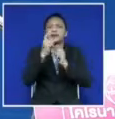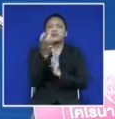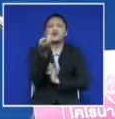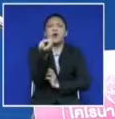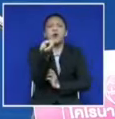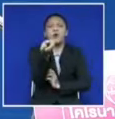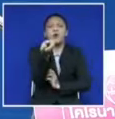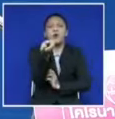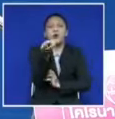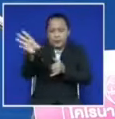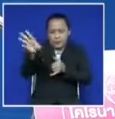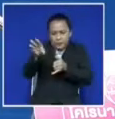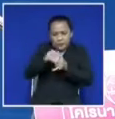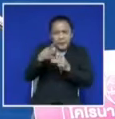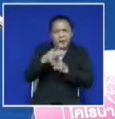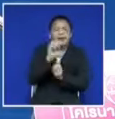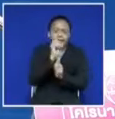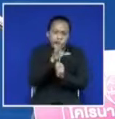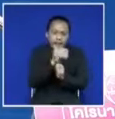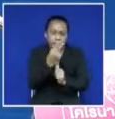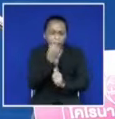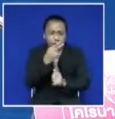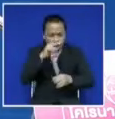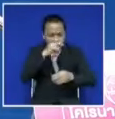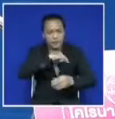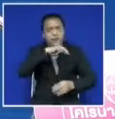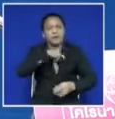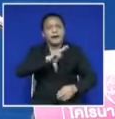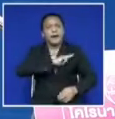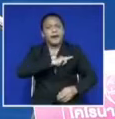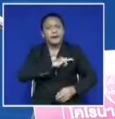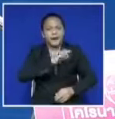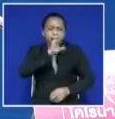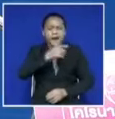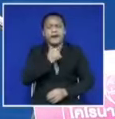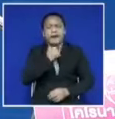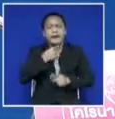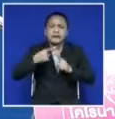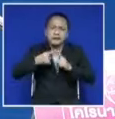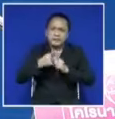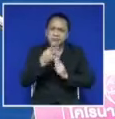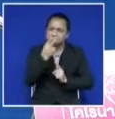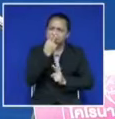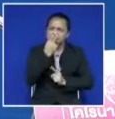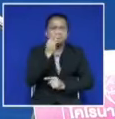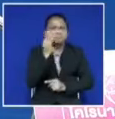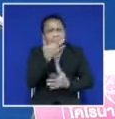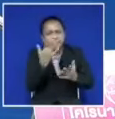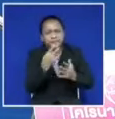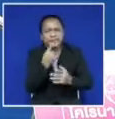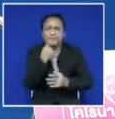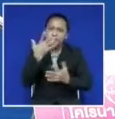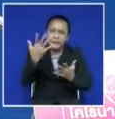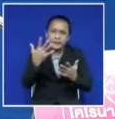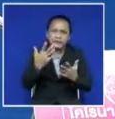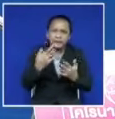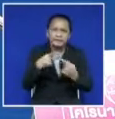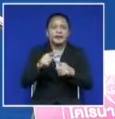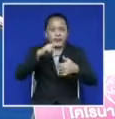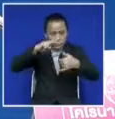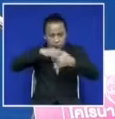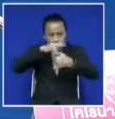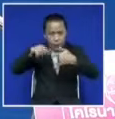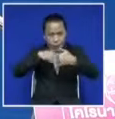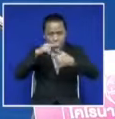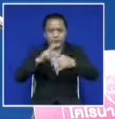ยมากก็จะได้รับคำแนะนำให้สังเกตอาการถ้ามีไข้ไอเจ็บคอจมูกไม่ได้กลิ่นลิ้นไม่ได้รับรสก็จะไปตรวจทางบริ